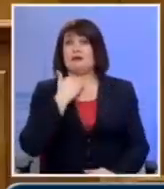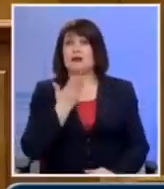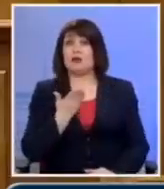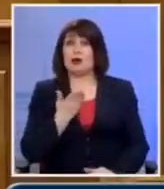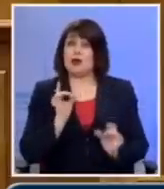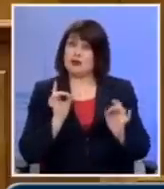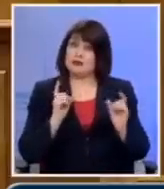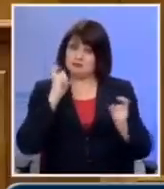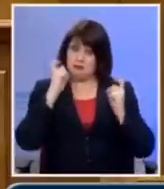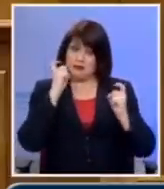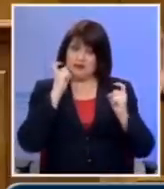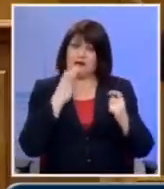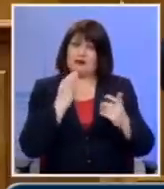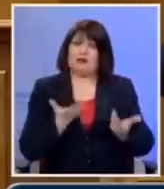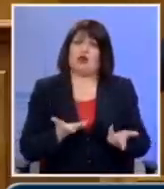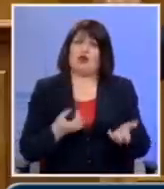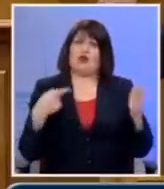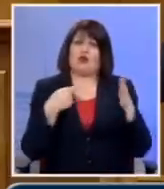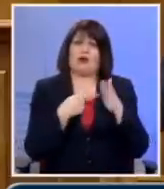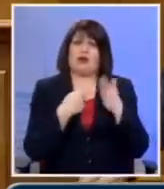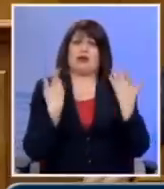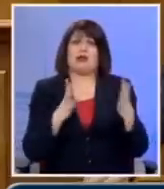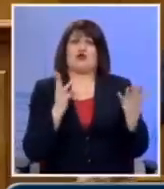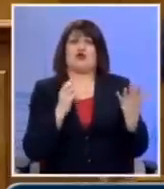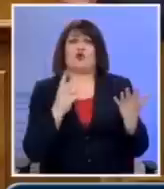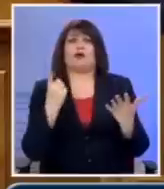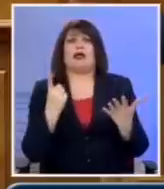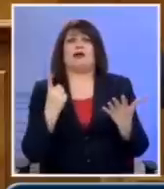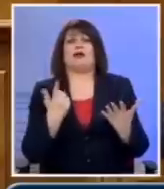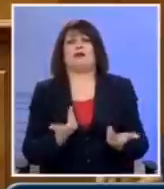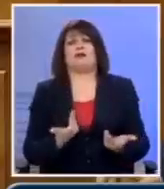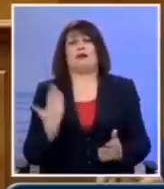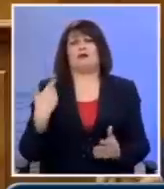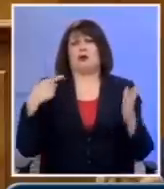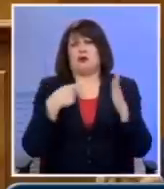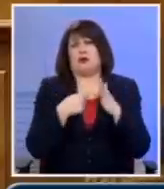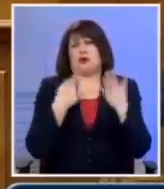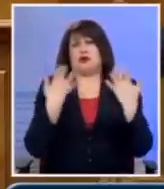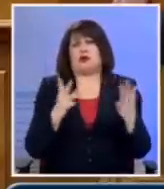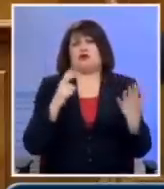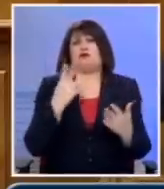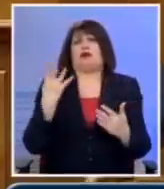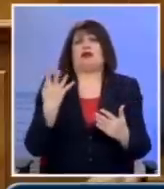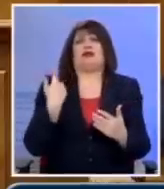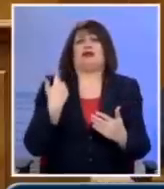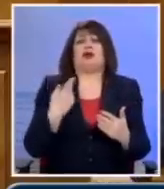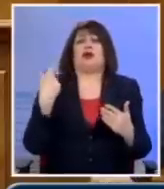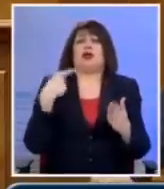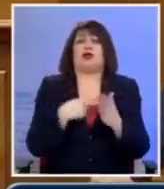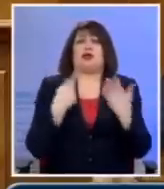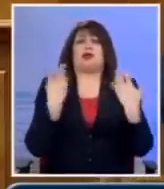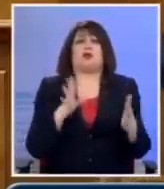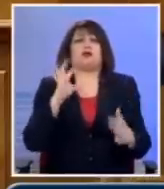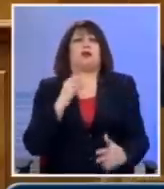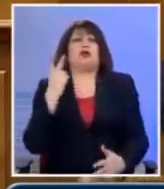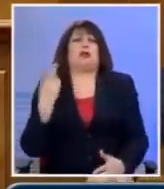αναρωτηθεί για ποιο λόγο από το 1981 και όχι από το 1974, όχι από το 1952